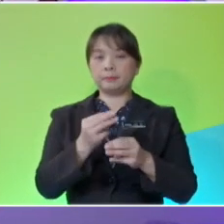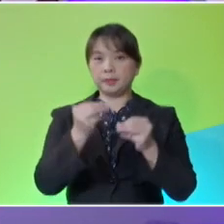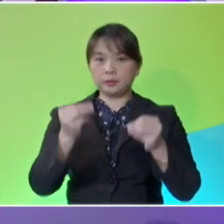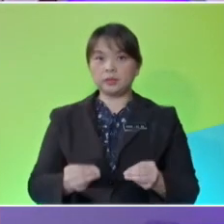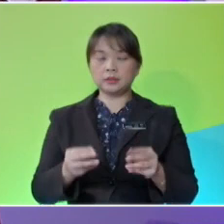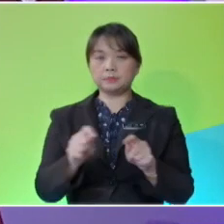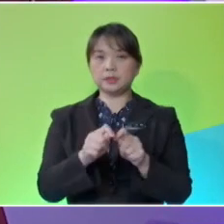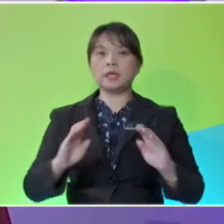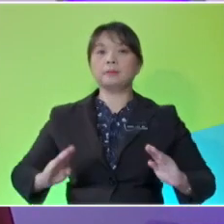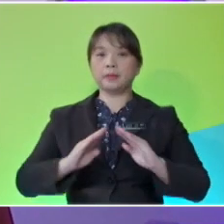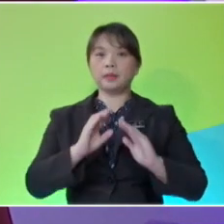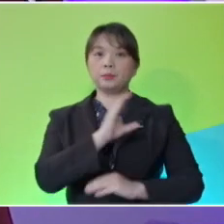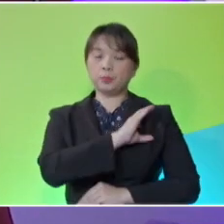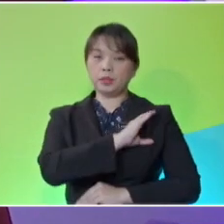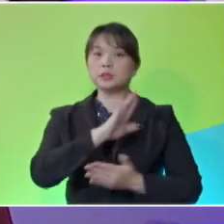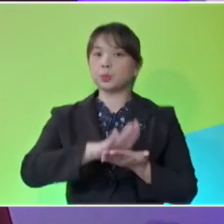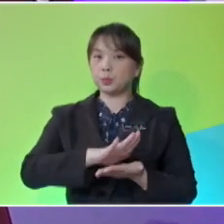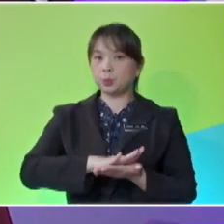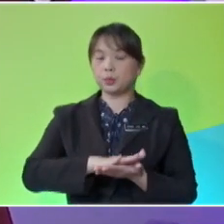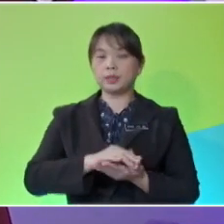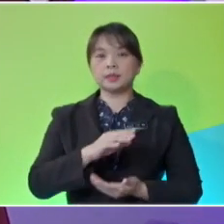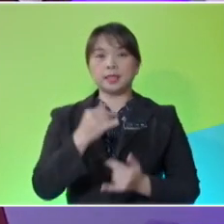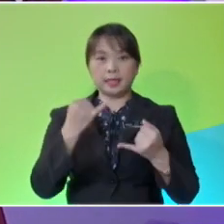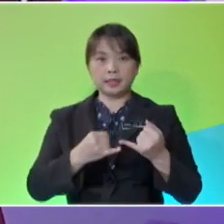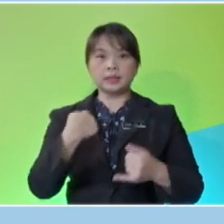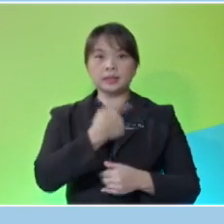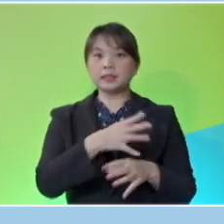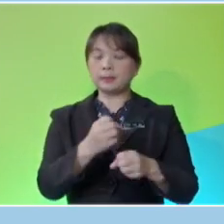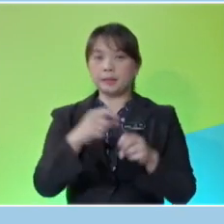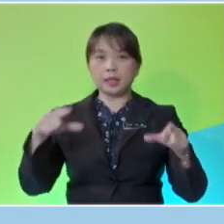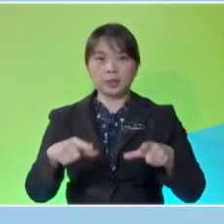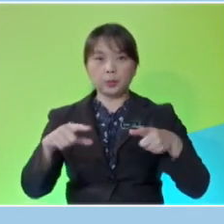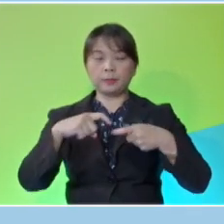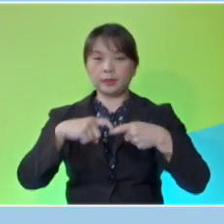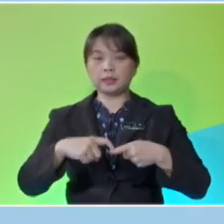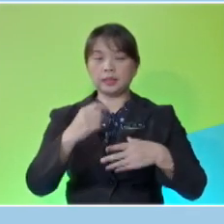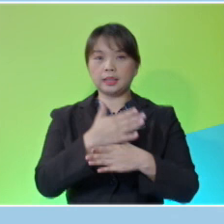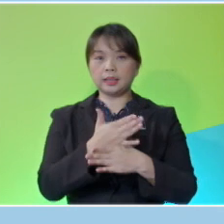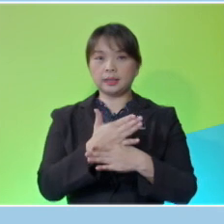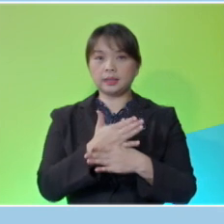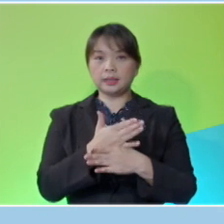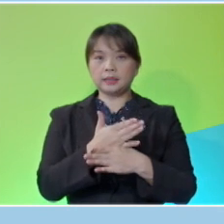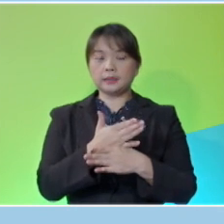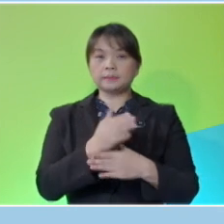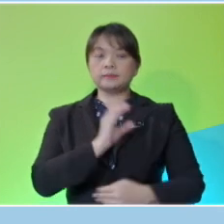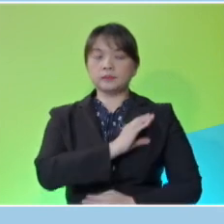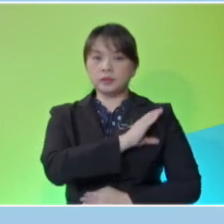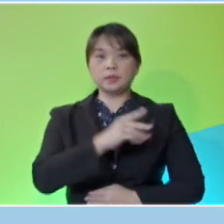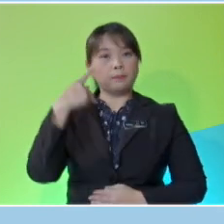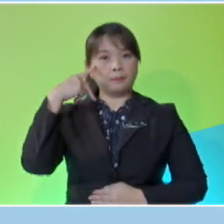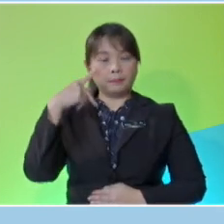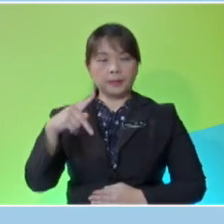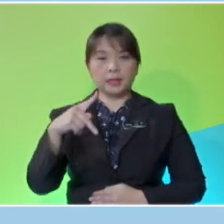klinik kan Oke dan yang terakhir kita dapat lakukan berkaitan antara ciri panah dan fisika dan juga pandang darah budaya